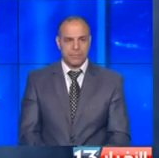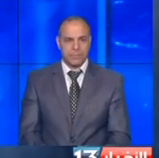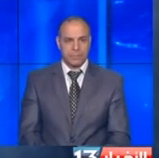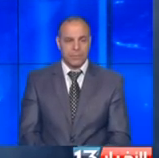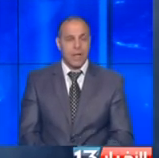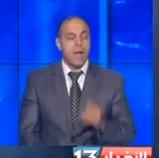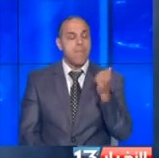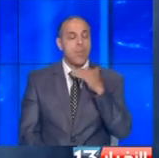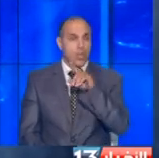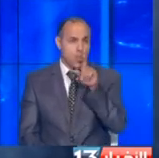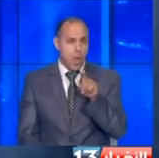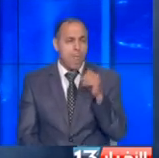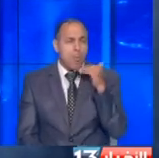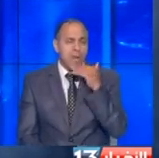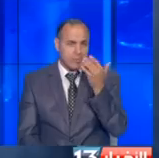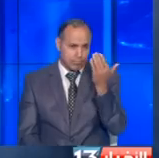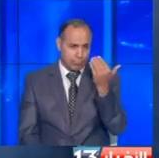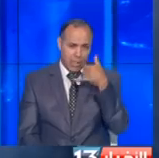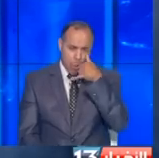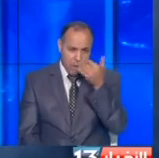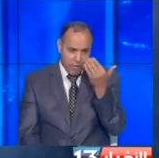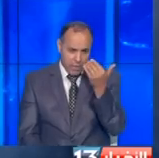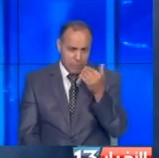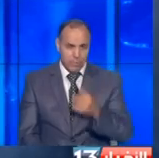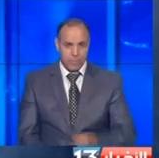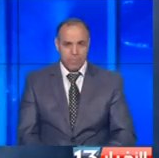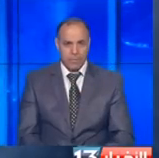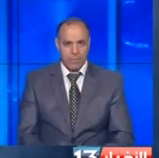أنت في المباشر، أنت في المباشر أنيس، تفضل.